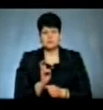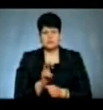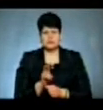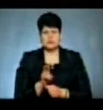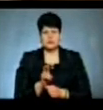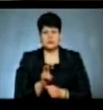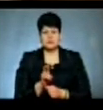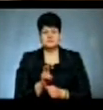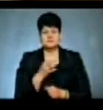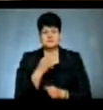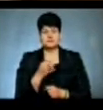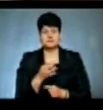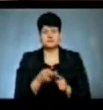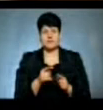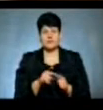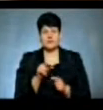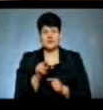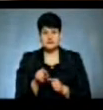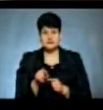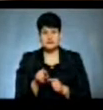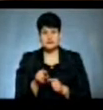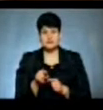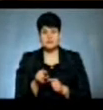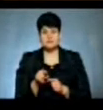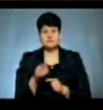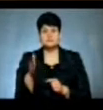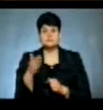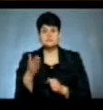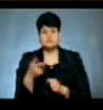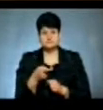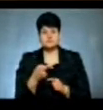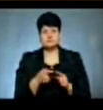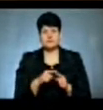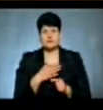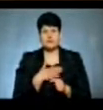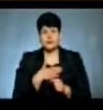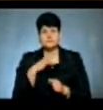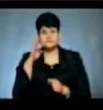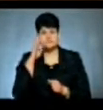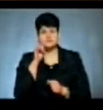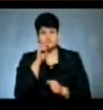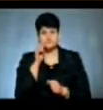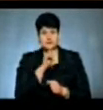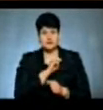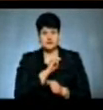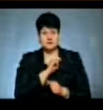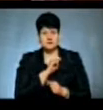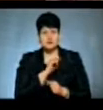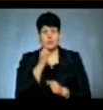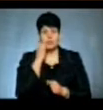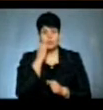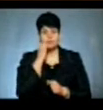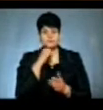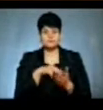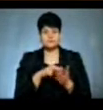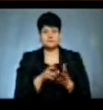і сказав, так це, Леонід Макарович, це полотнище, що наші хлопці, українці в Москві стояли з ним